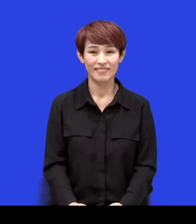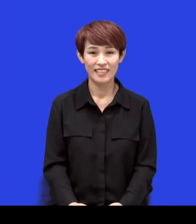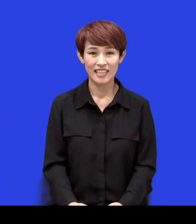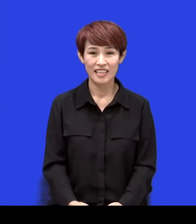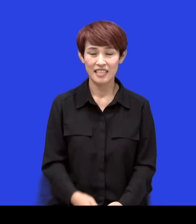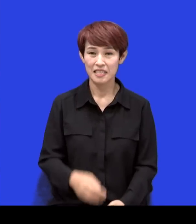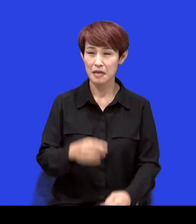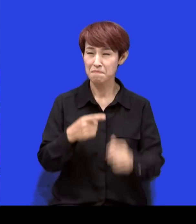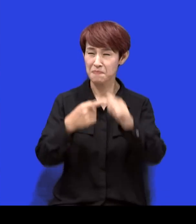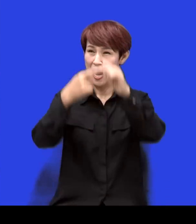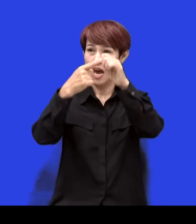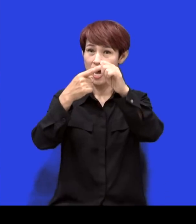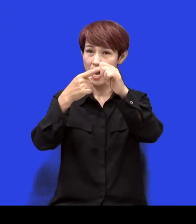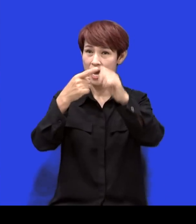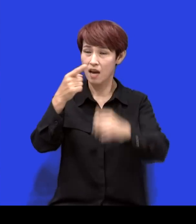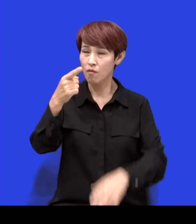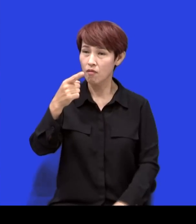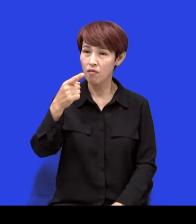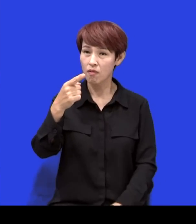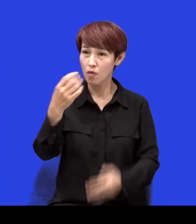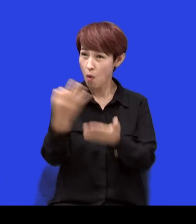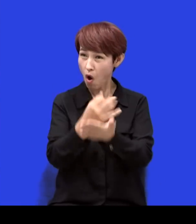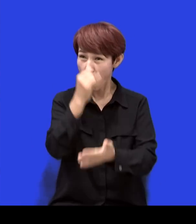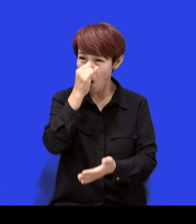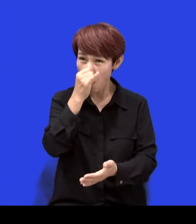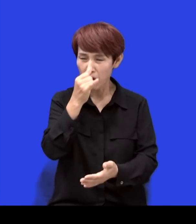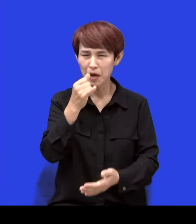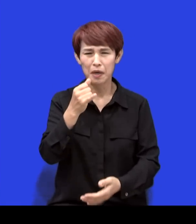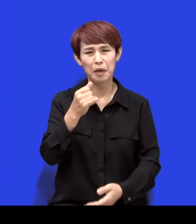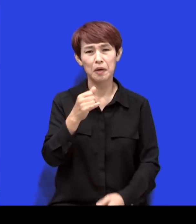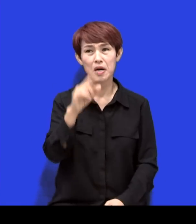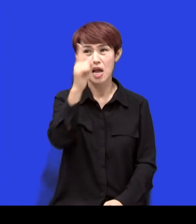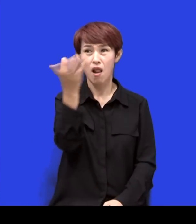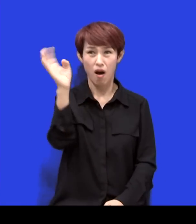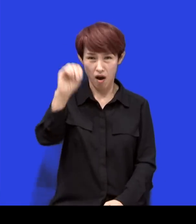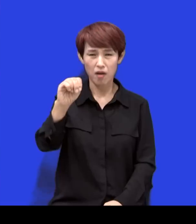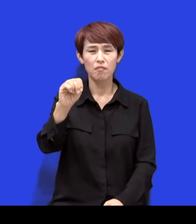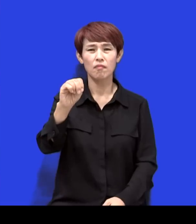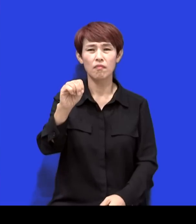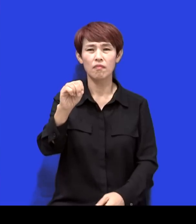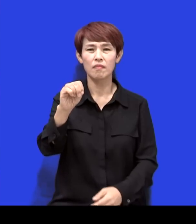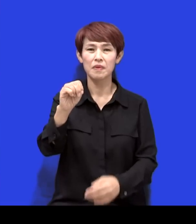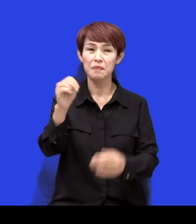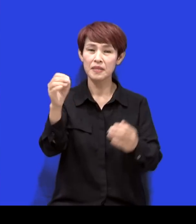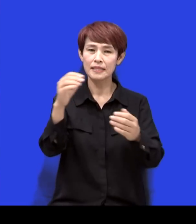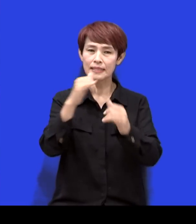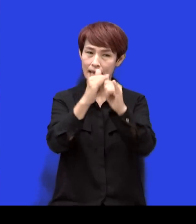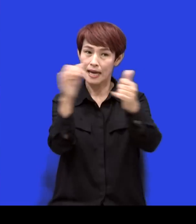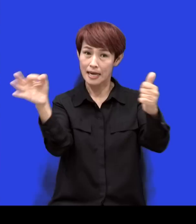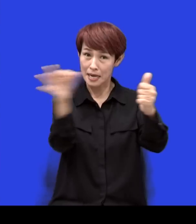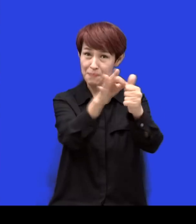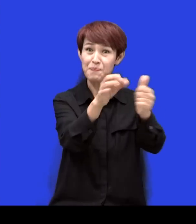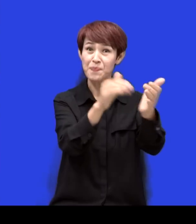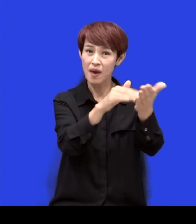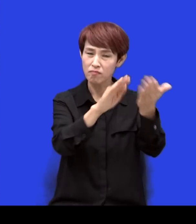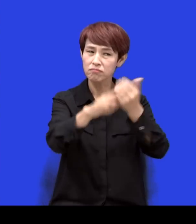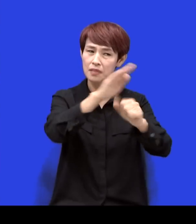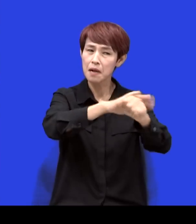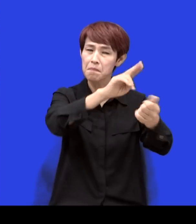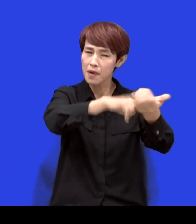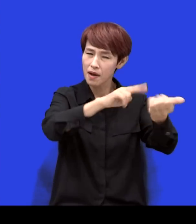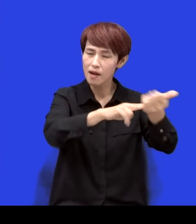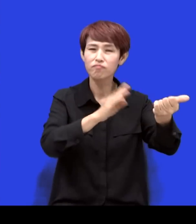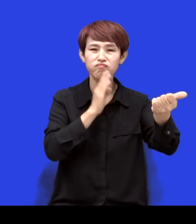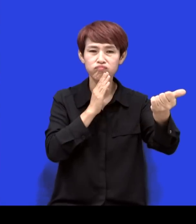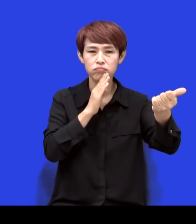그때 대상 받은 작품은 그냥 묻혔죠. 1억 받아간 작품은. 대상의 그 전주. 작품도 뭐 잘 팔렸어요? 팔렸는데 예, 제가 그래도